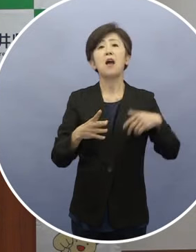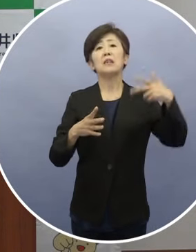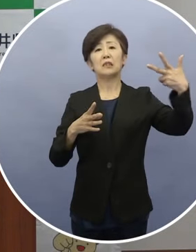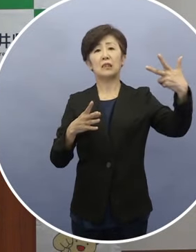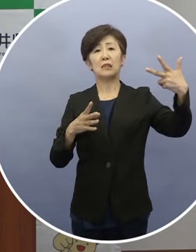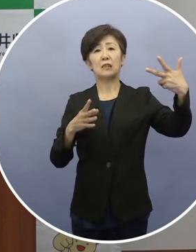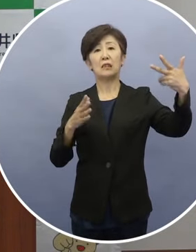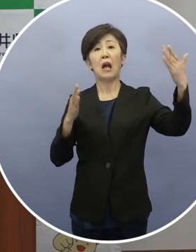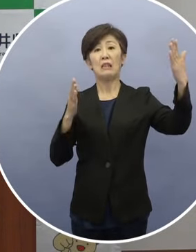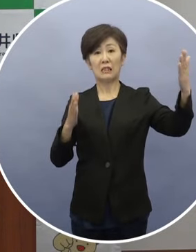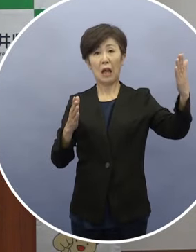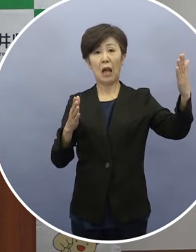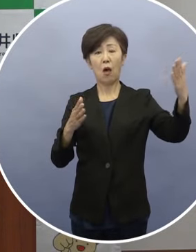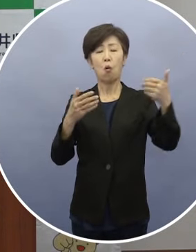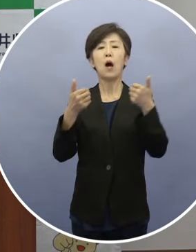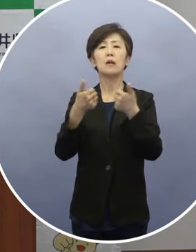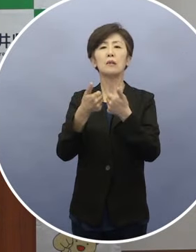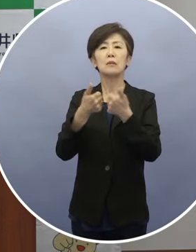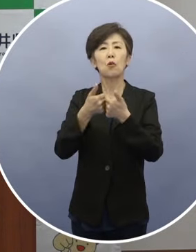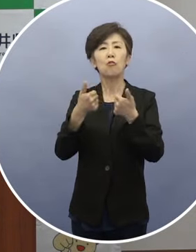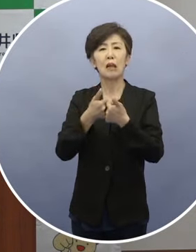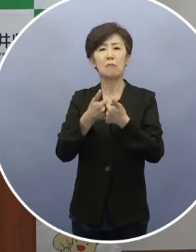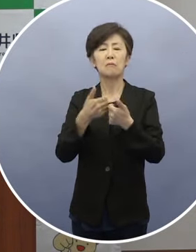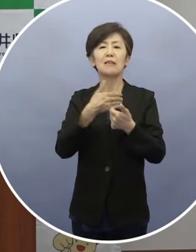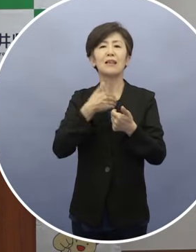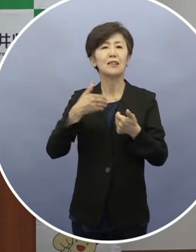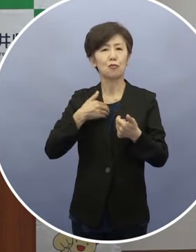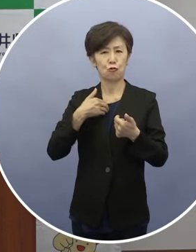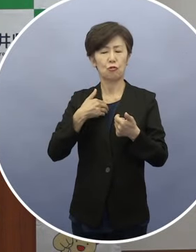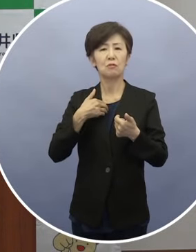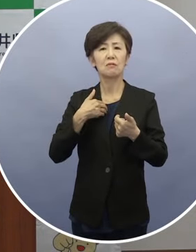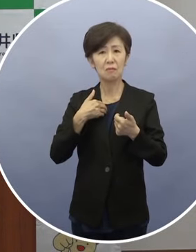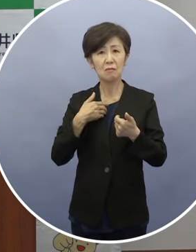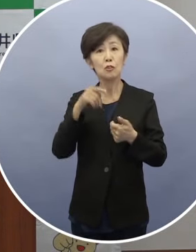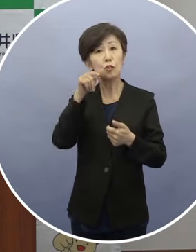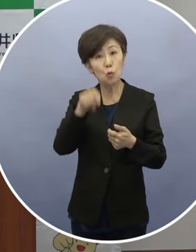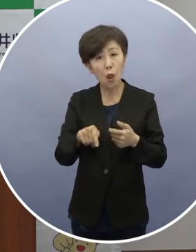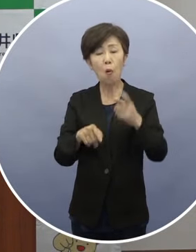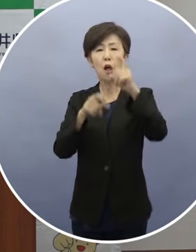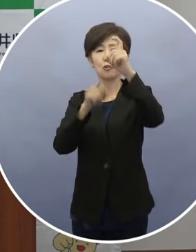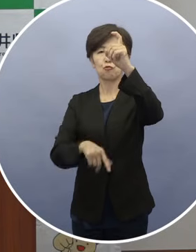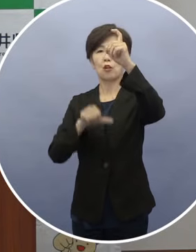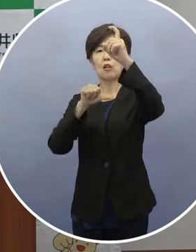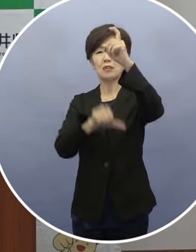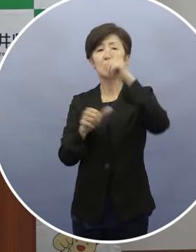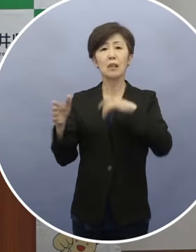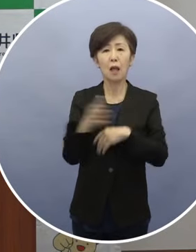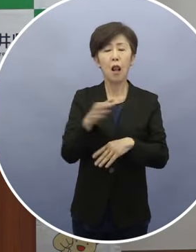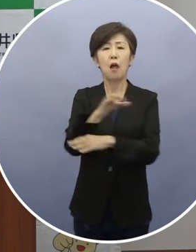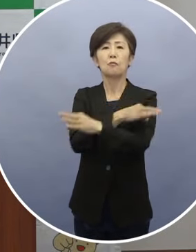回、電話相談の対象時間帯にするということを10月5日から始めさせてい